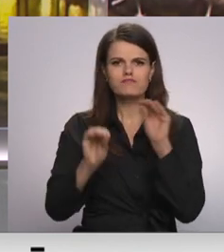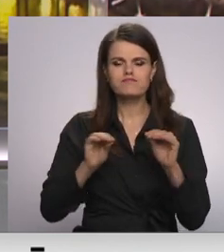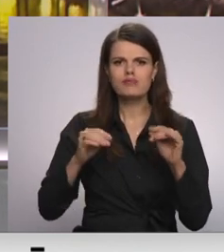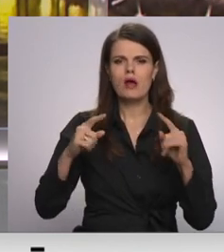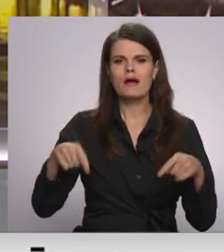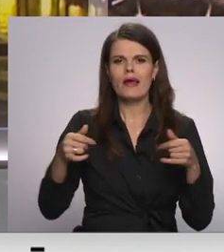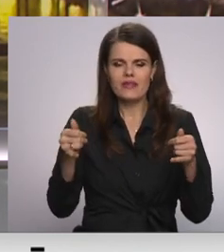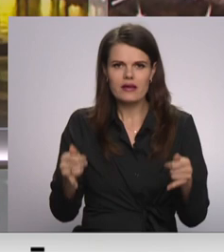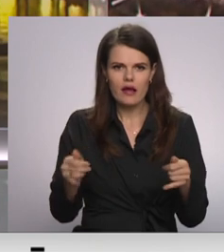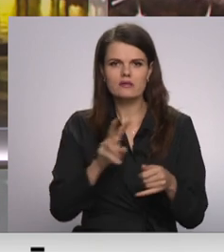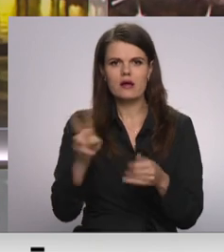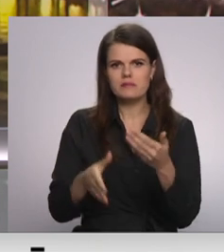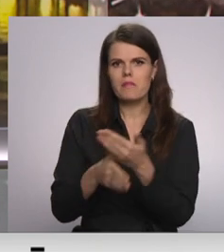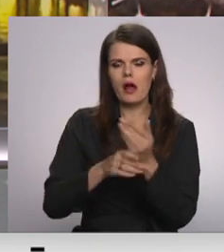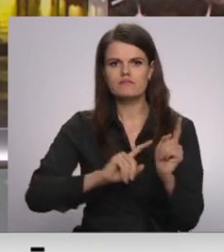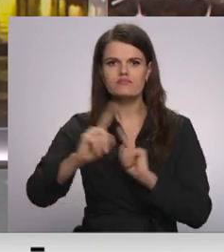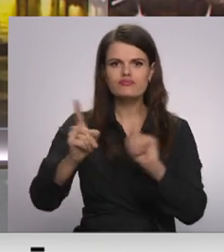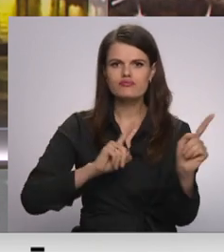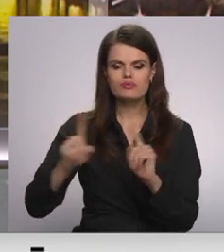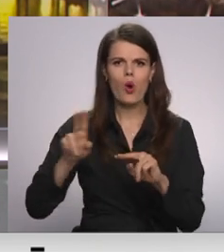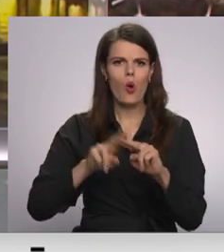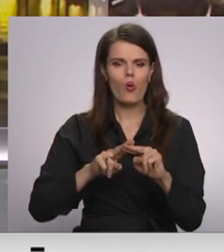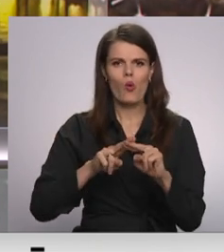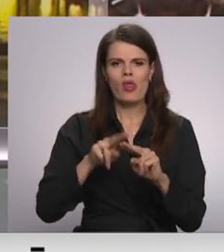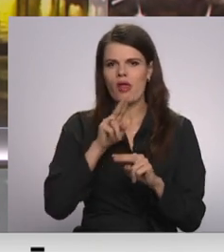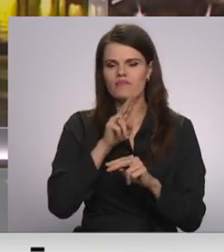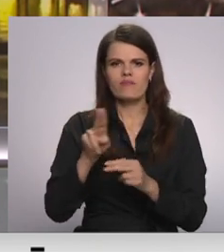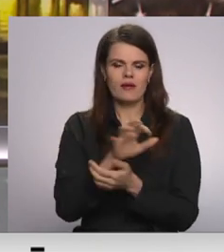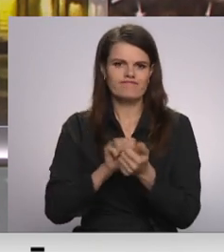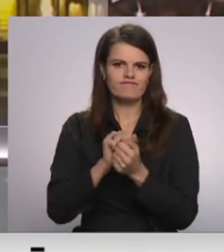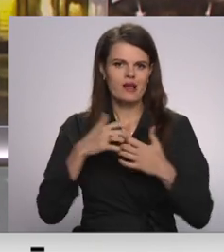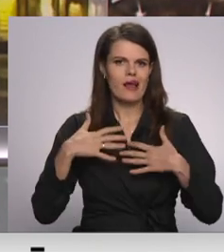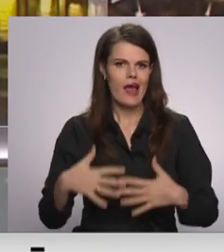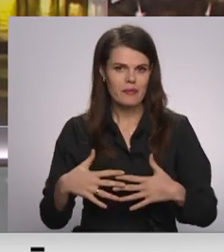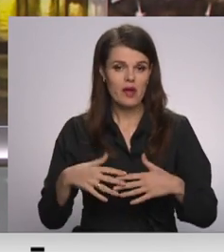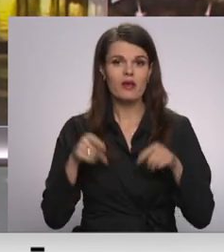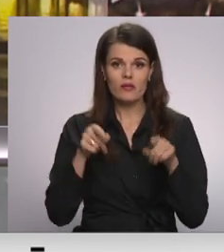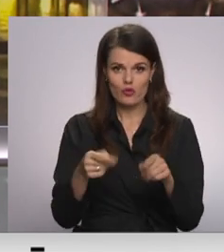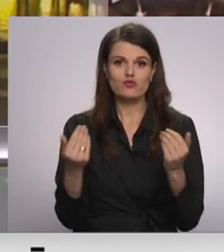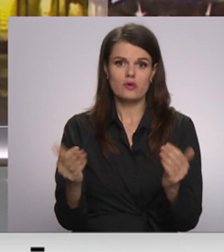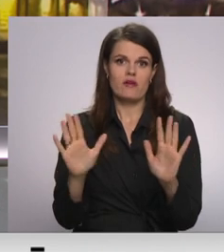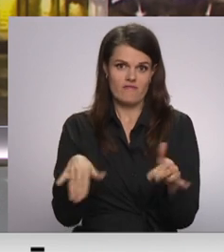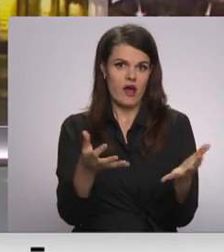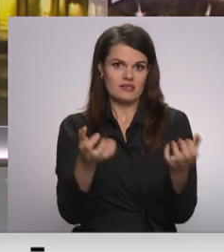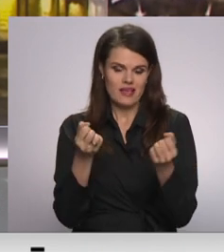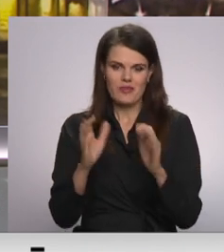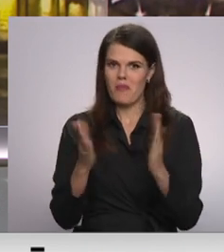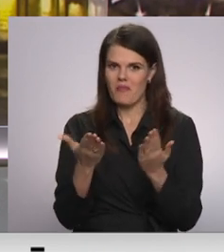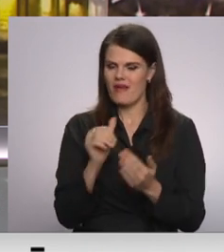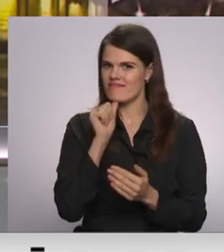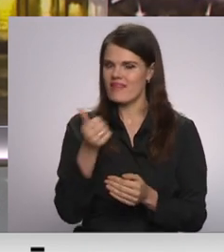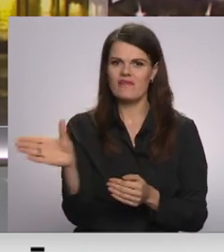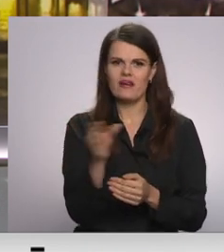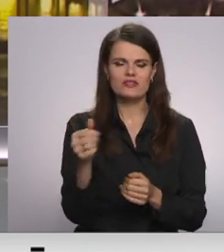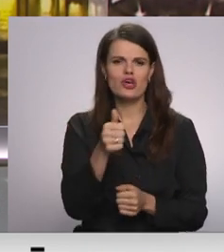atvieglo pārvietošanos un nenodara vēl lielāku kaitējumu ķermenim. Tas šodien ir pieejams, taču ne visiem. Īpaši svarīgi tas ir bērniem, kuri